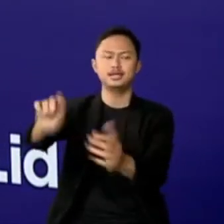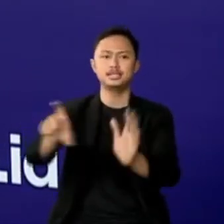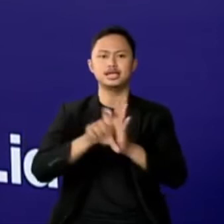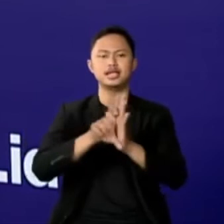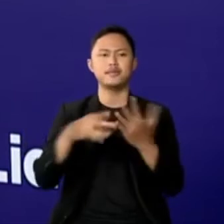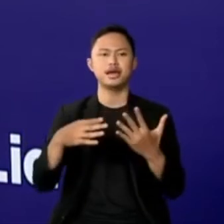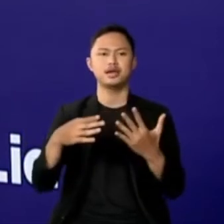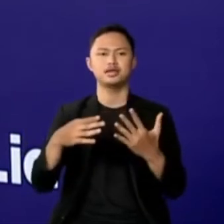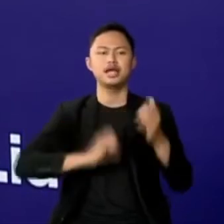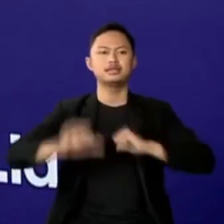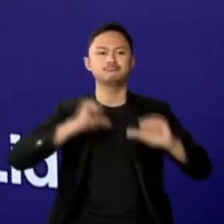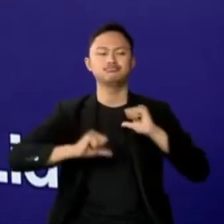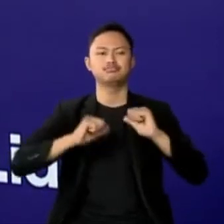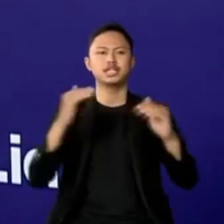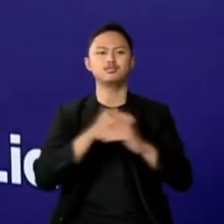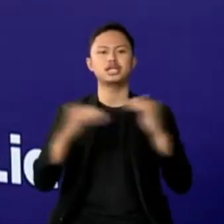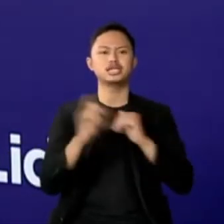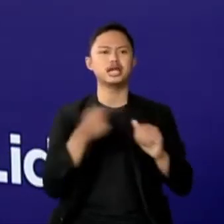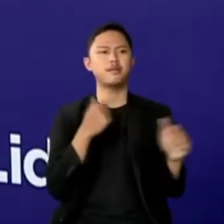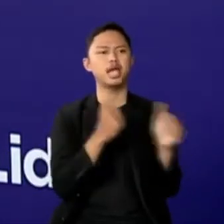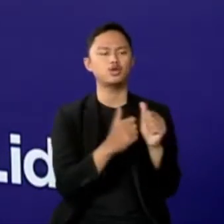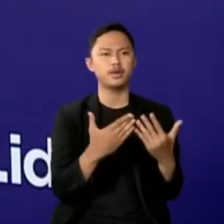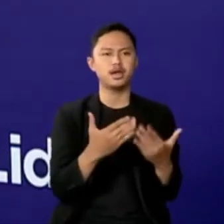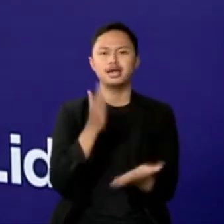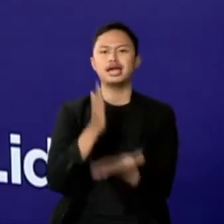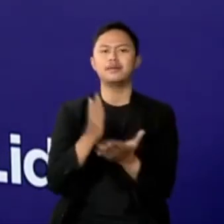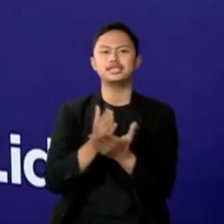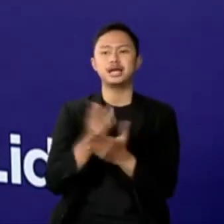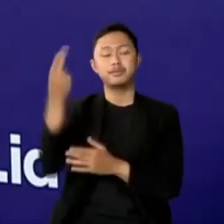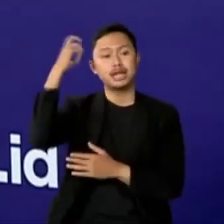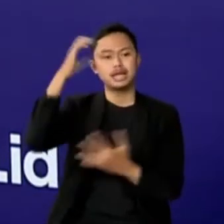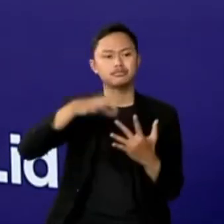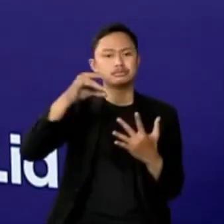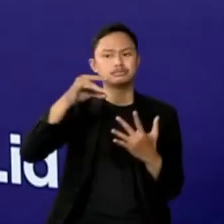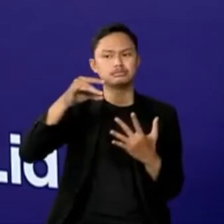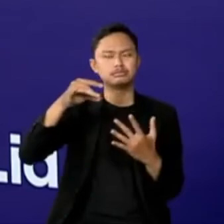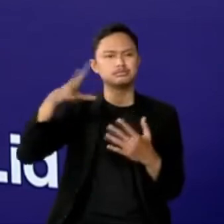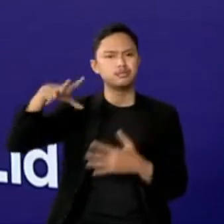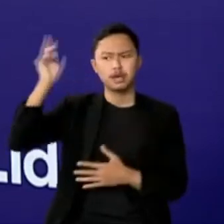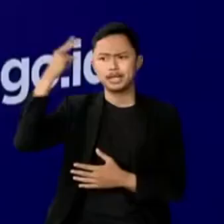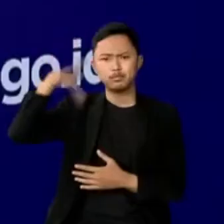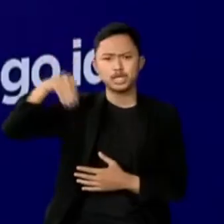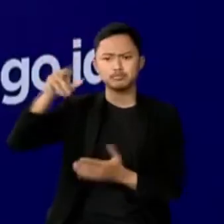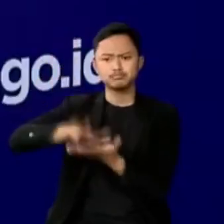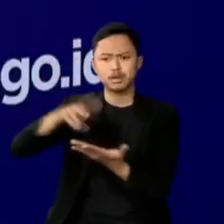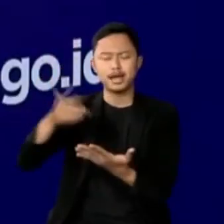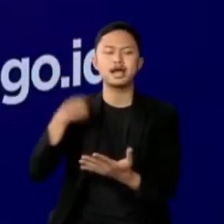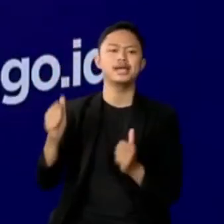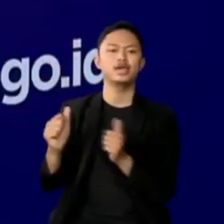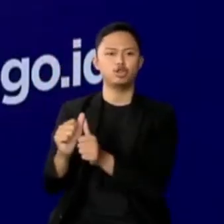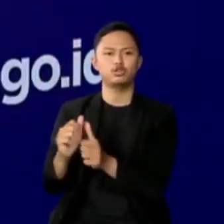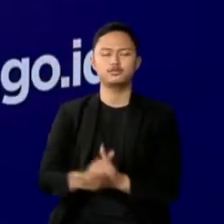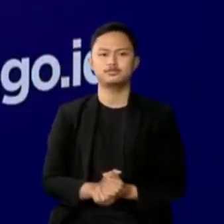keluar masuk daerah kami mengikuti kebijakan yang diambil oleh pemerintah pusat naik Oke terima kasih Bang ini untuk